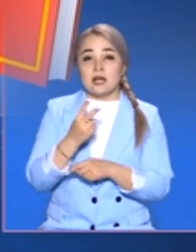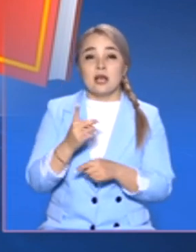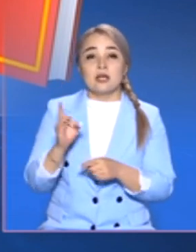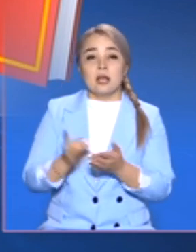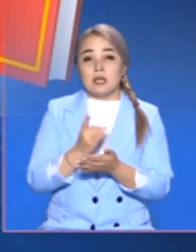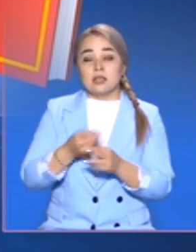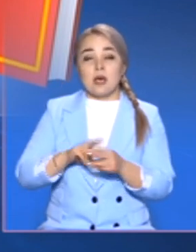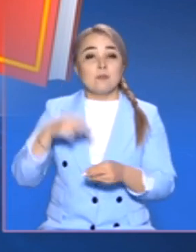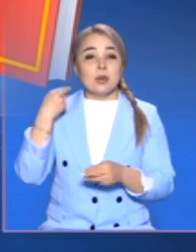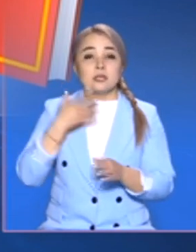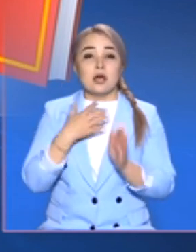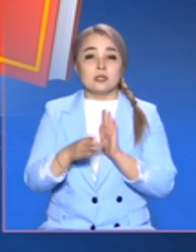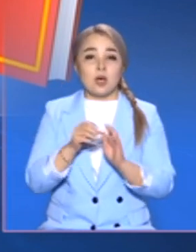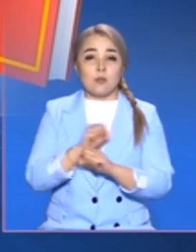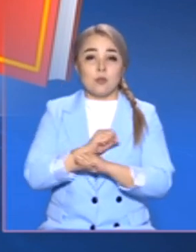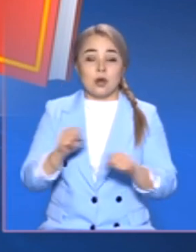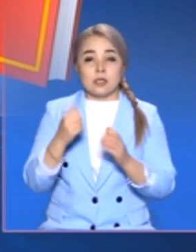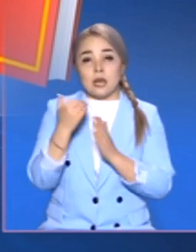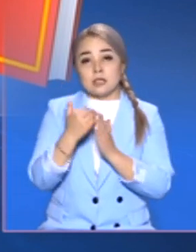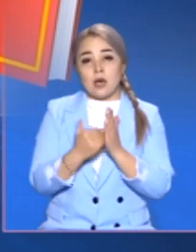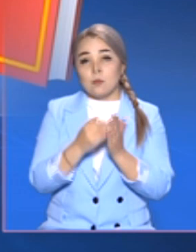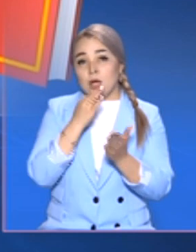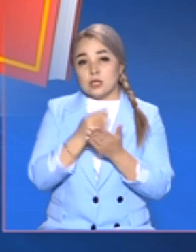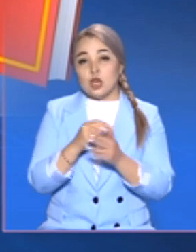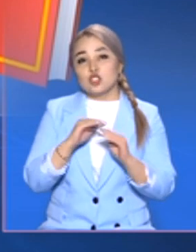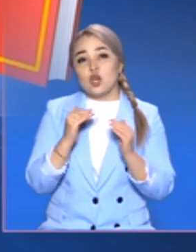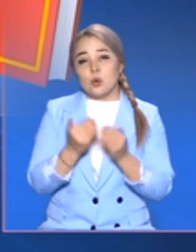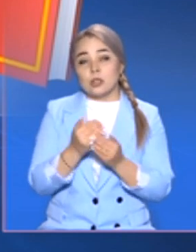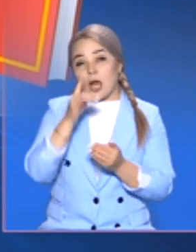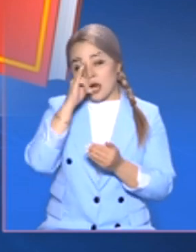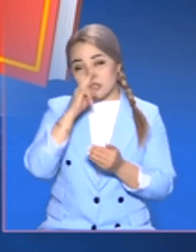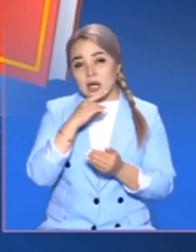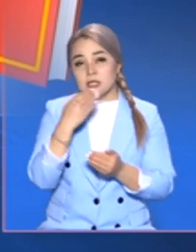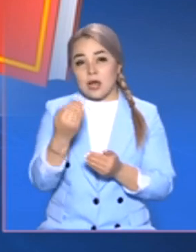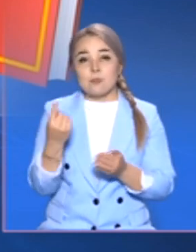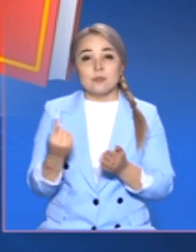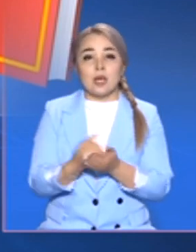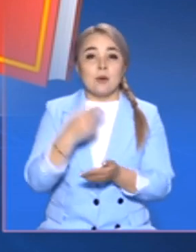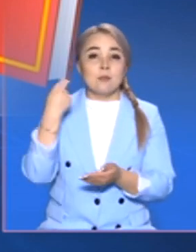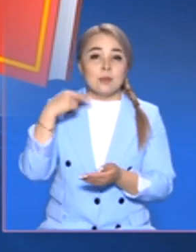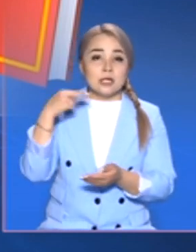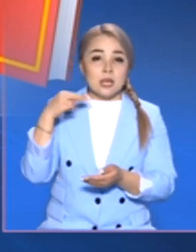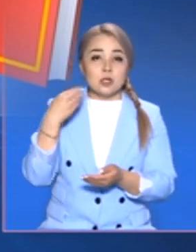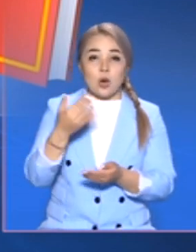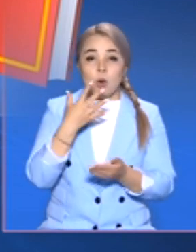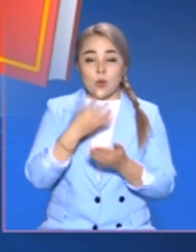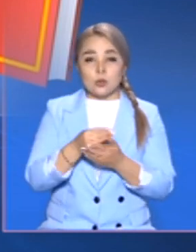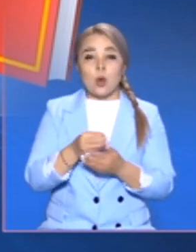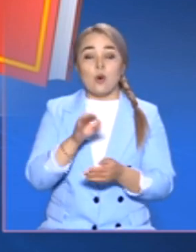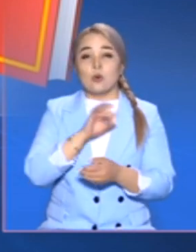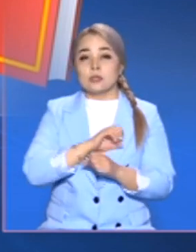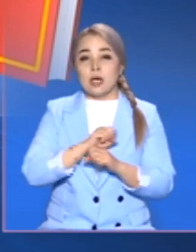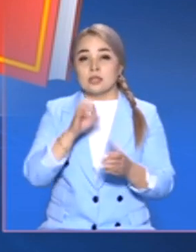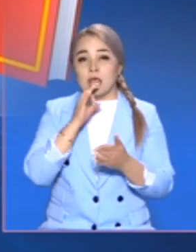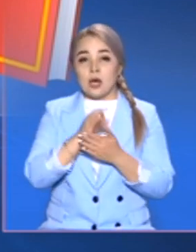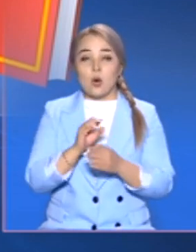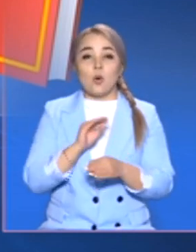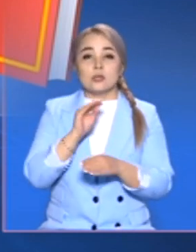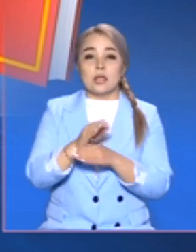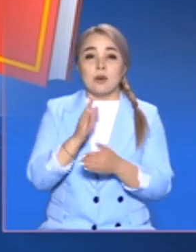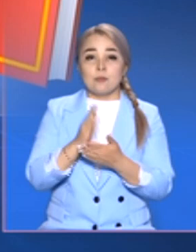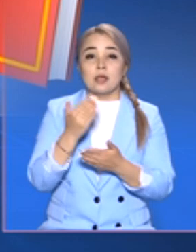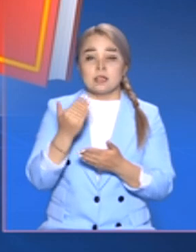президент болып сайлана алмайды деген тармаққа, бұл шектеу Қазақстан Республикасы тұңғыш президентіне қолданылмайды деген сөйлем